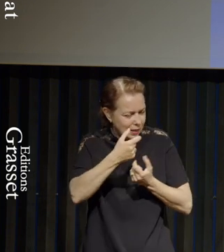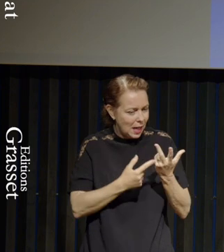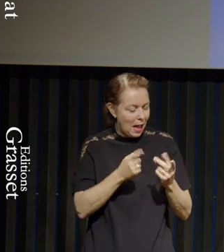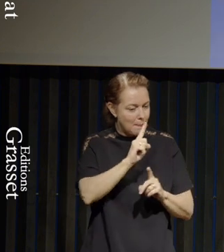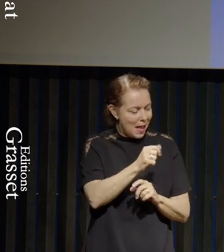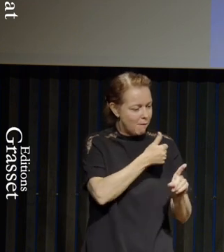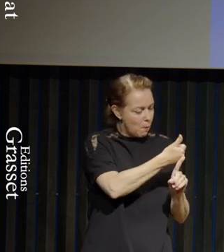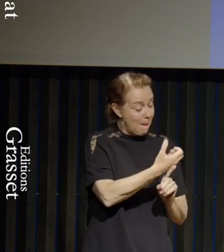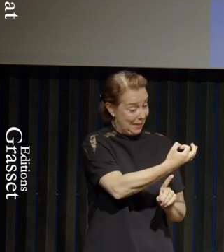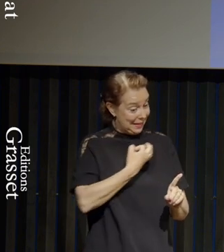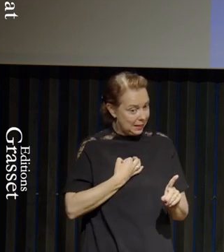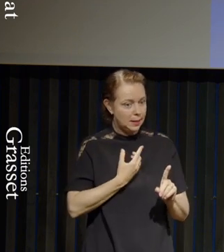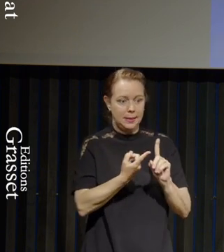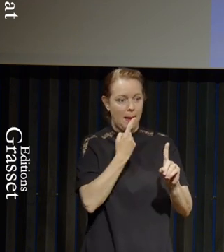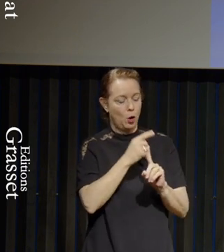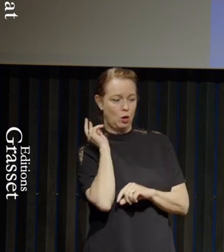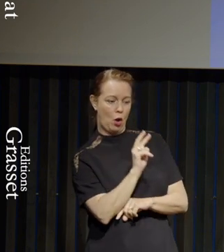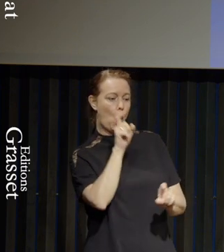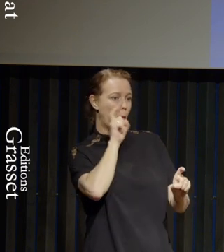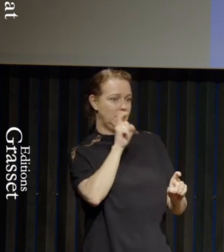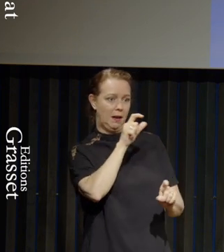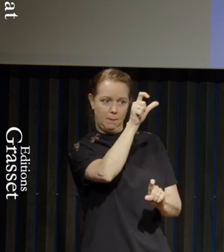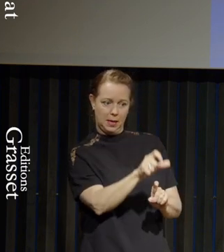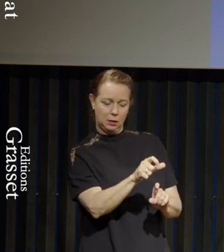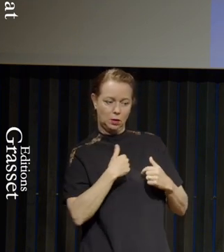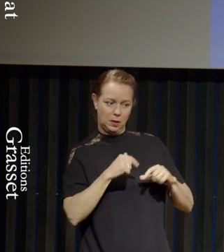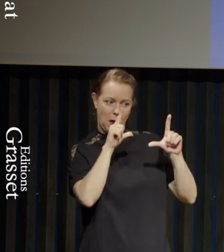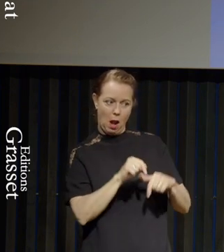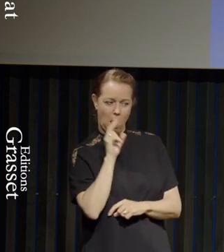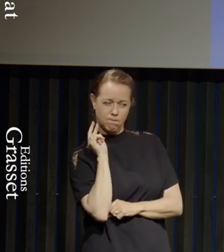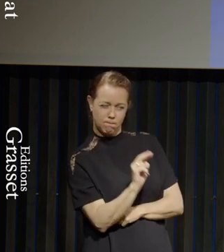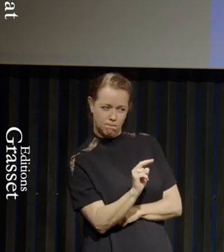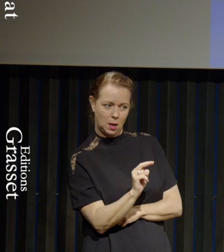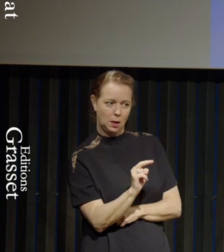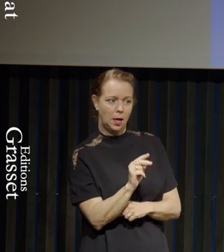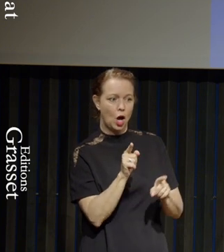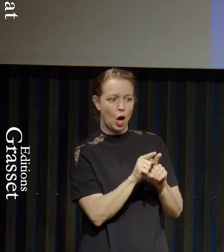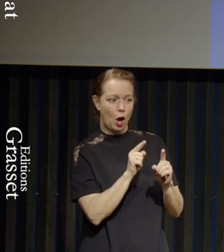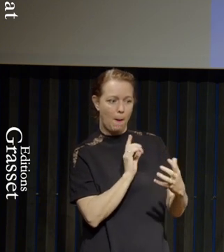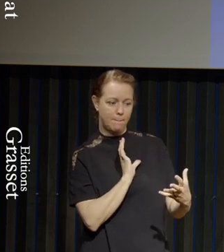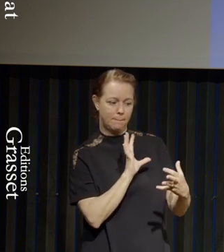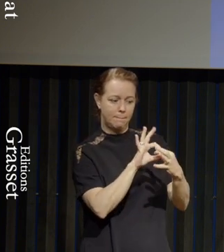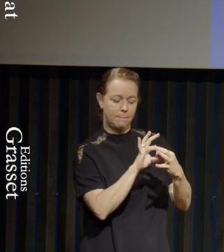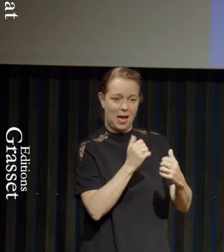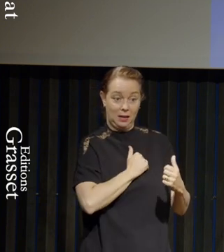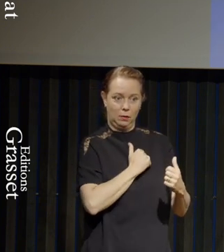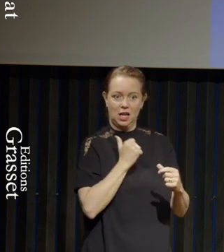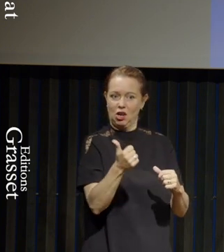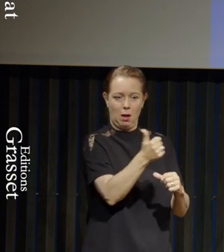sur l'importance d'observer, d'être présent, finalement de créer un lien individuel à chaque